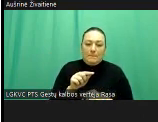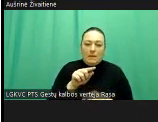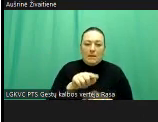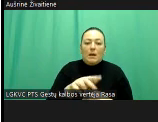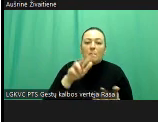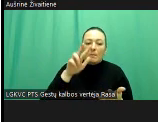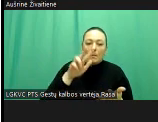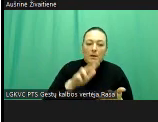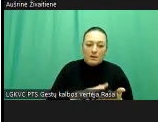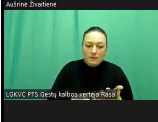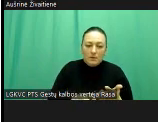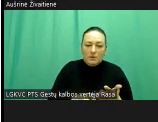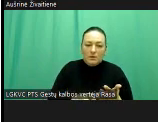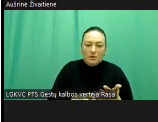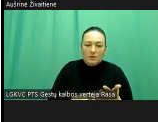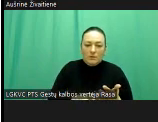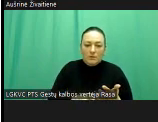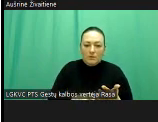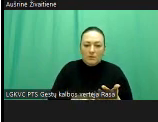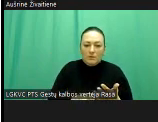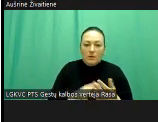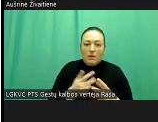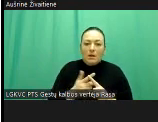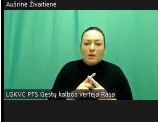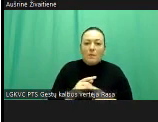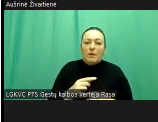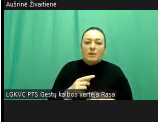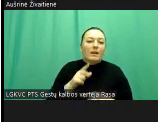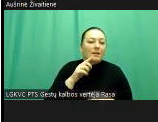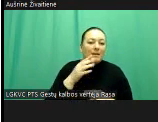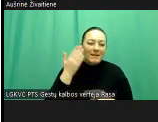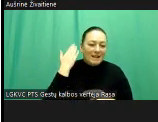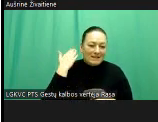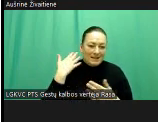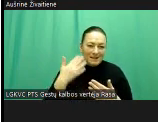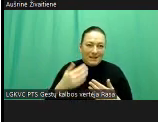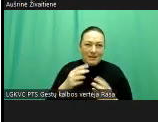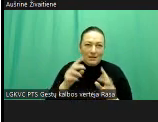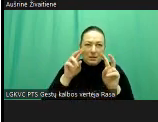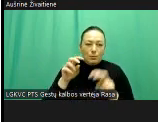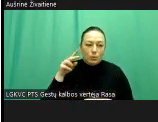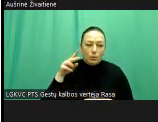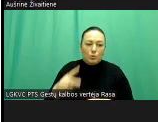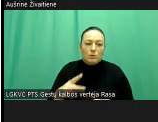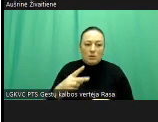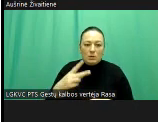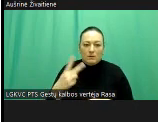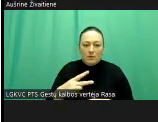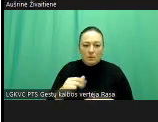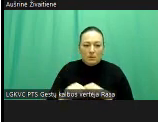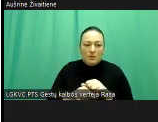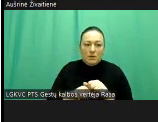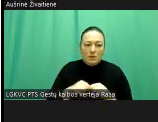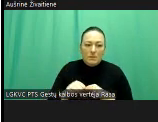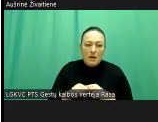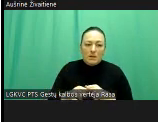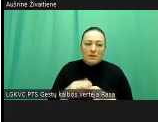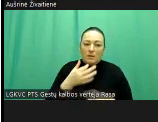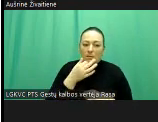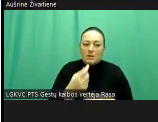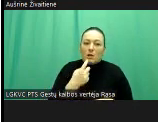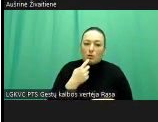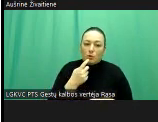nustatė, ir tai tarp kaip labai dar jaunas tyrimas, atliktas 2023 metais, tai jie pasakė, kad sunku